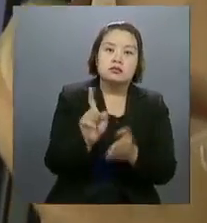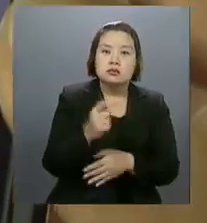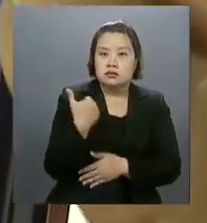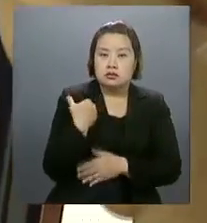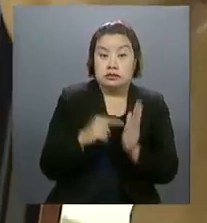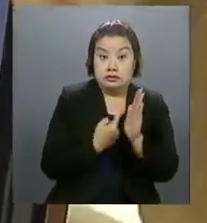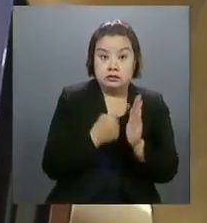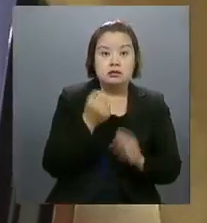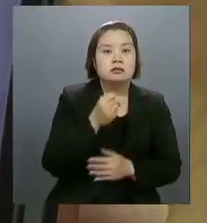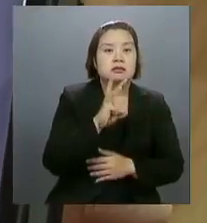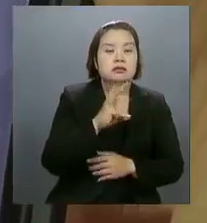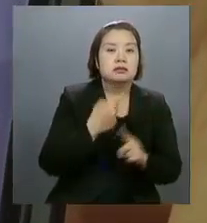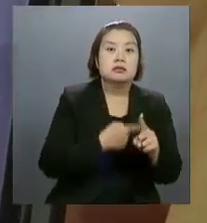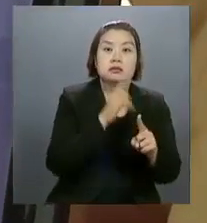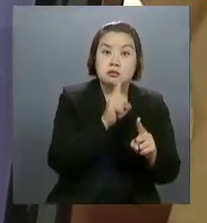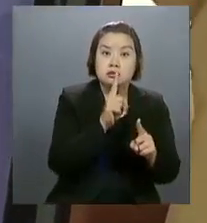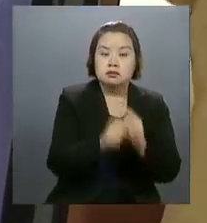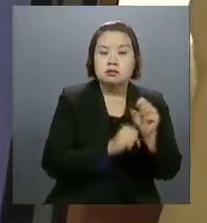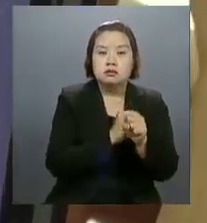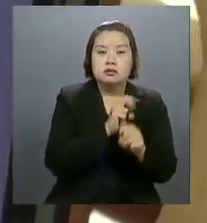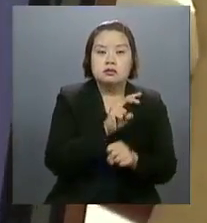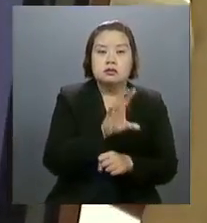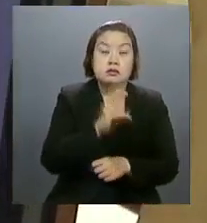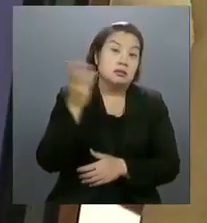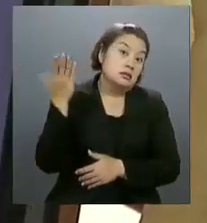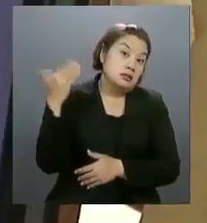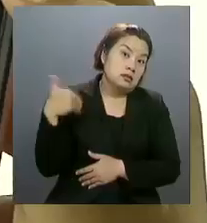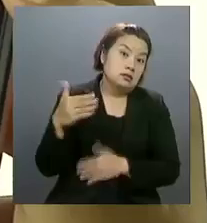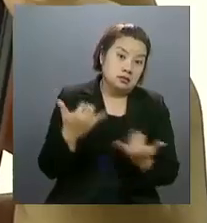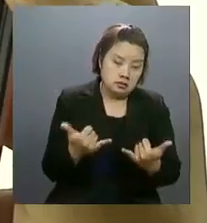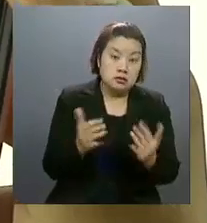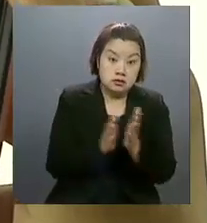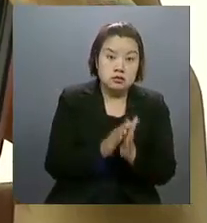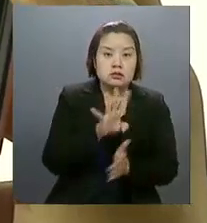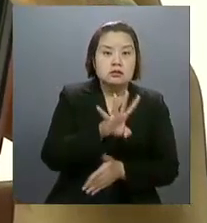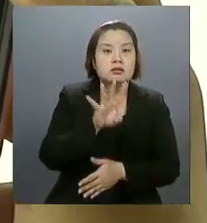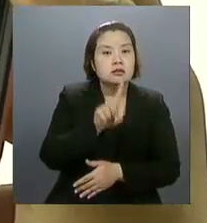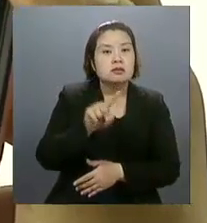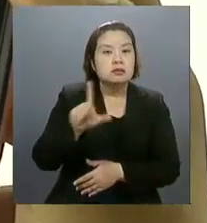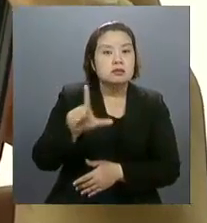2557มีสถิติผู้เข้าใช้บริการมากกว่า 1.4 ล้านครั้งครับ